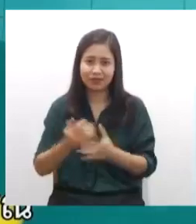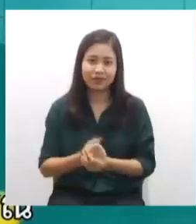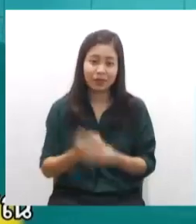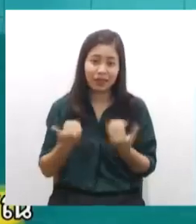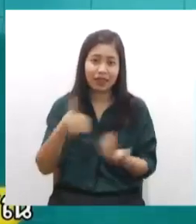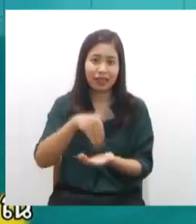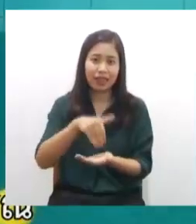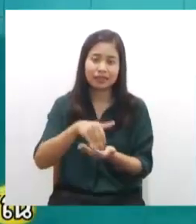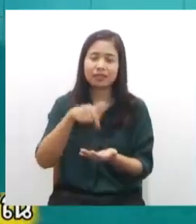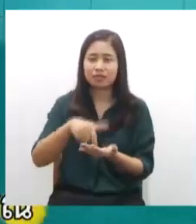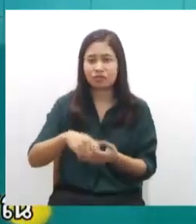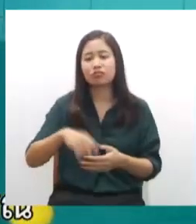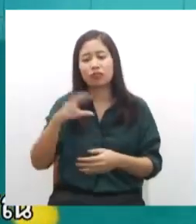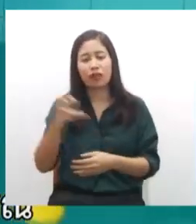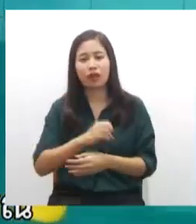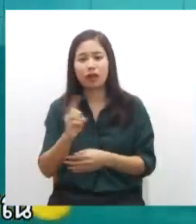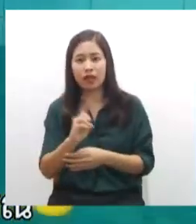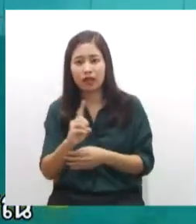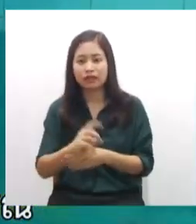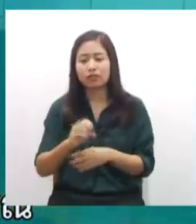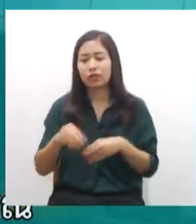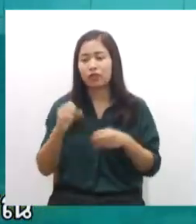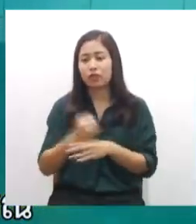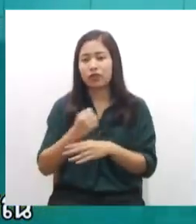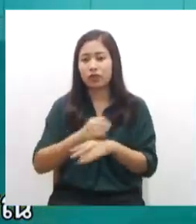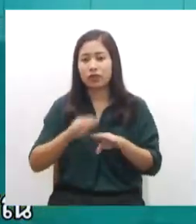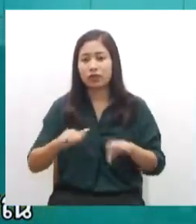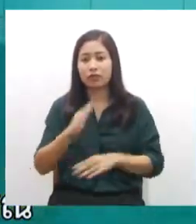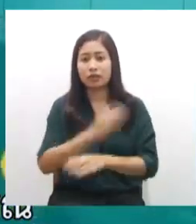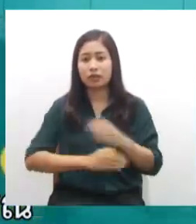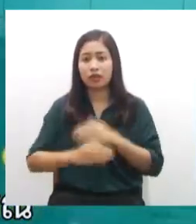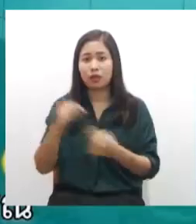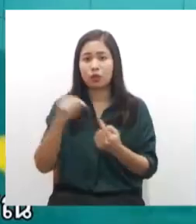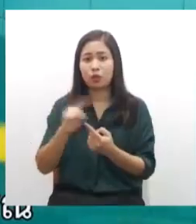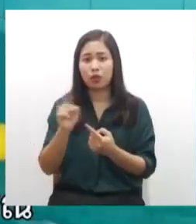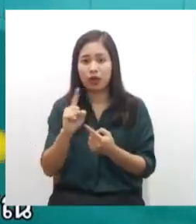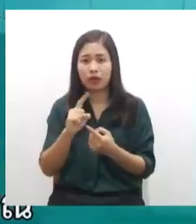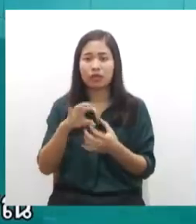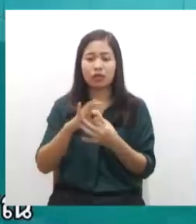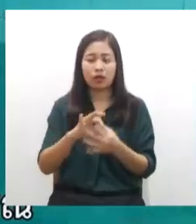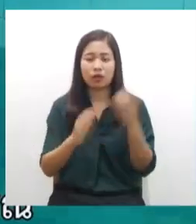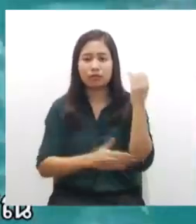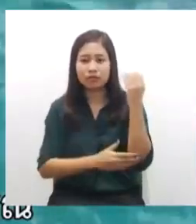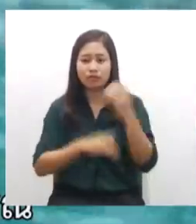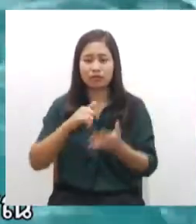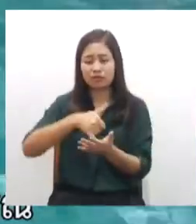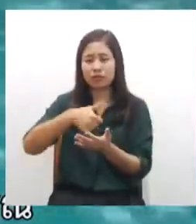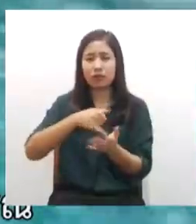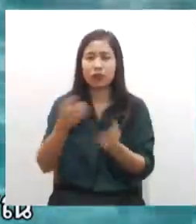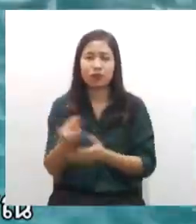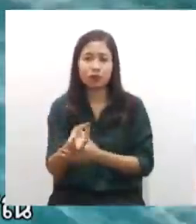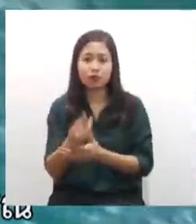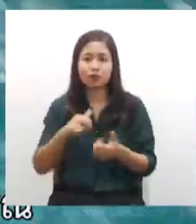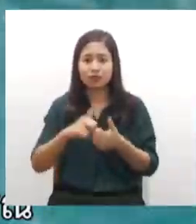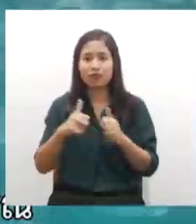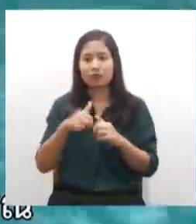นี้สามารถนำมาใช้ฝึกเด็กสมองพิการที่มีปัญหาข้อต่อยึดติดหรือเคลื่อนไหวได้น้อยแ